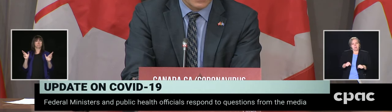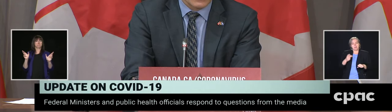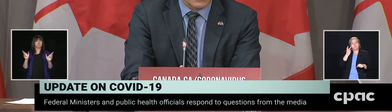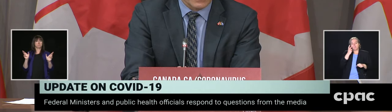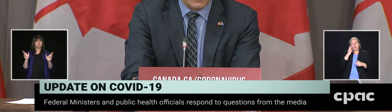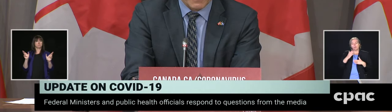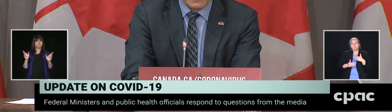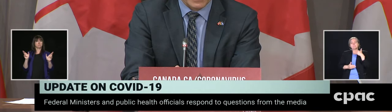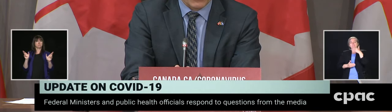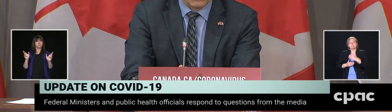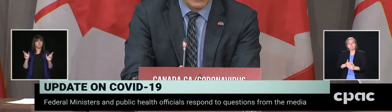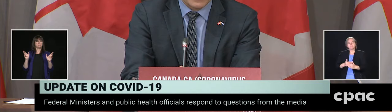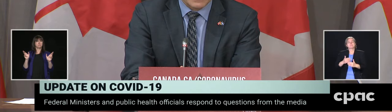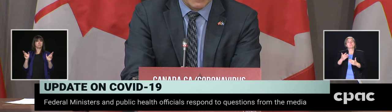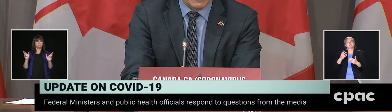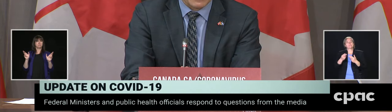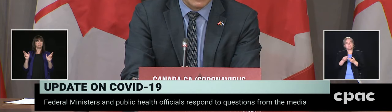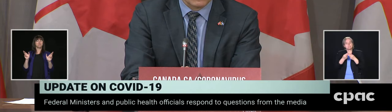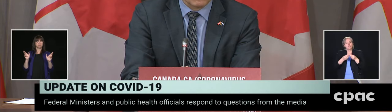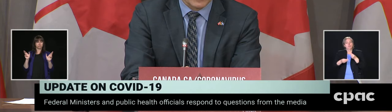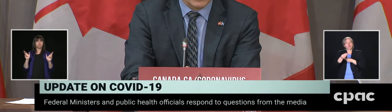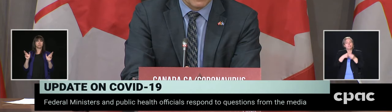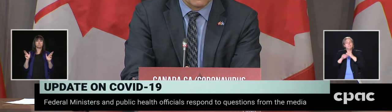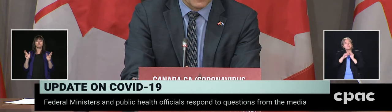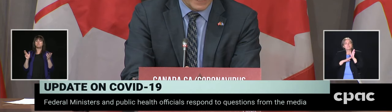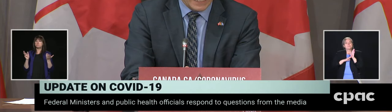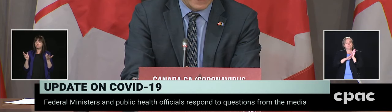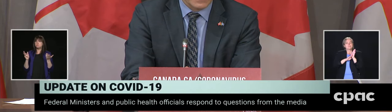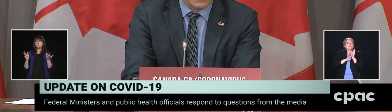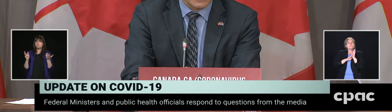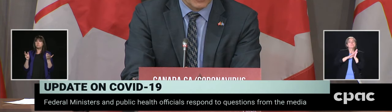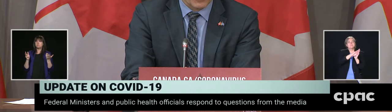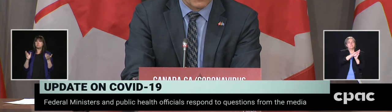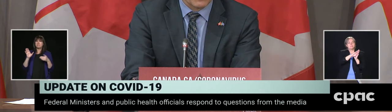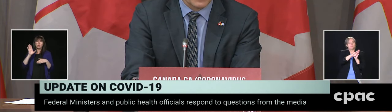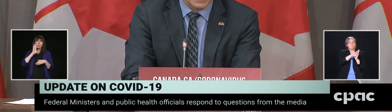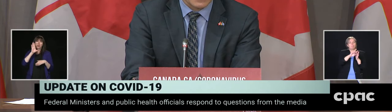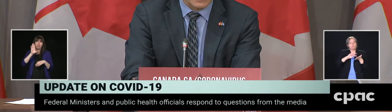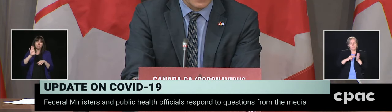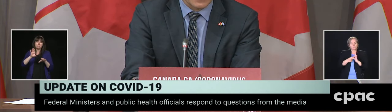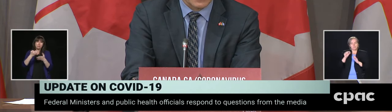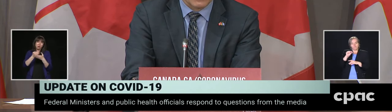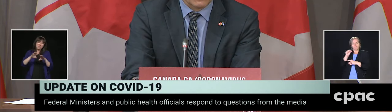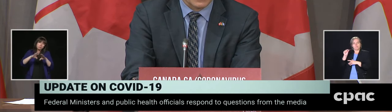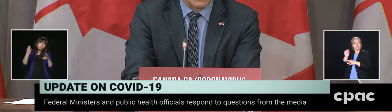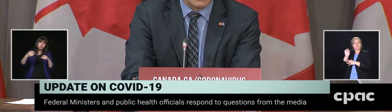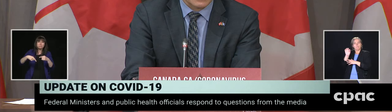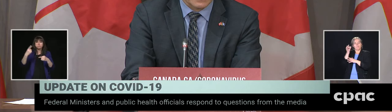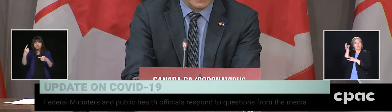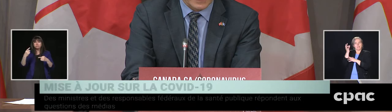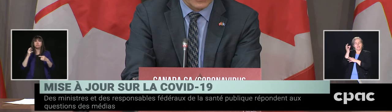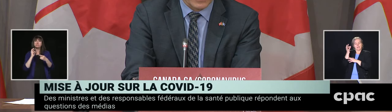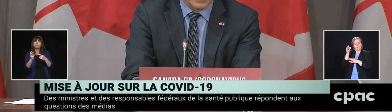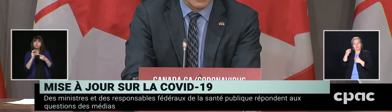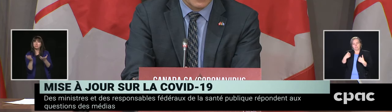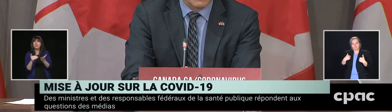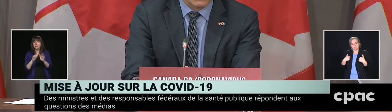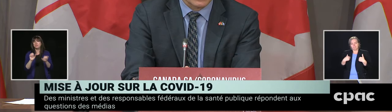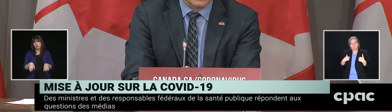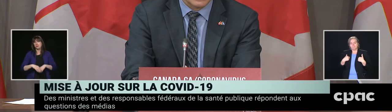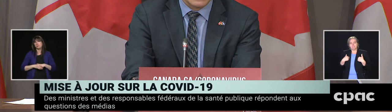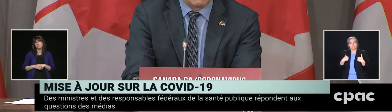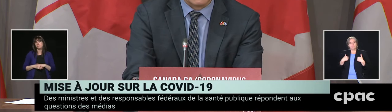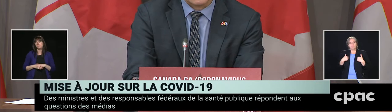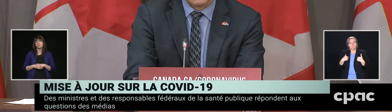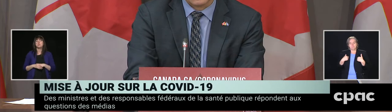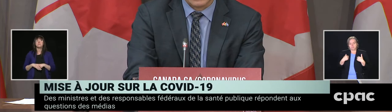considérables. Évidemment, ça inclut la capacité du gouvernement fédéral, qui, d'un point de vue fiscal, est comme vous savez, très solide, mais